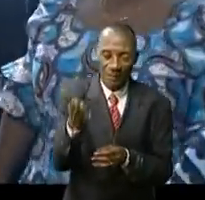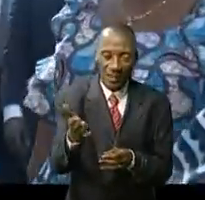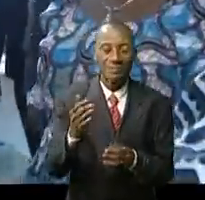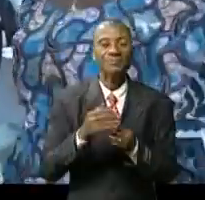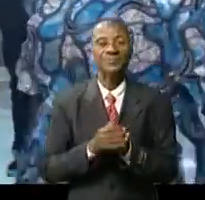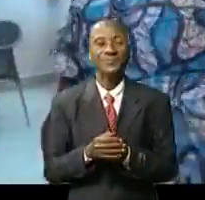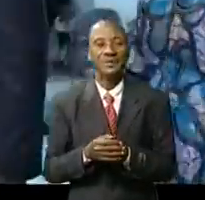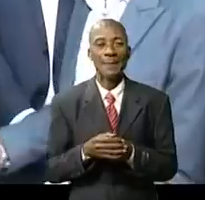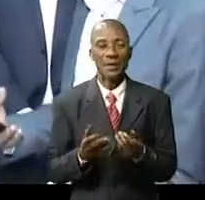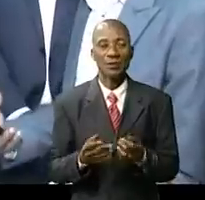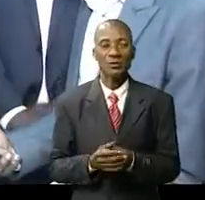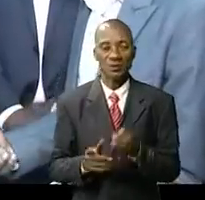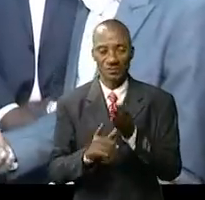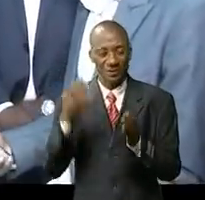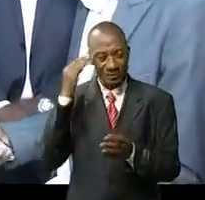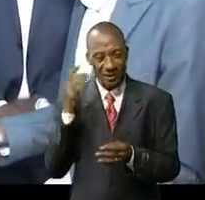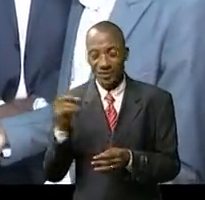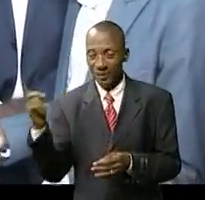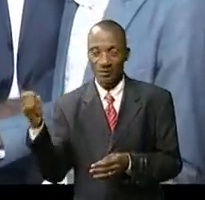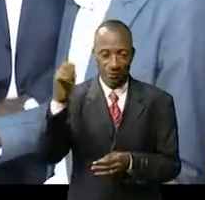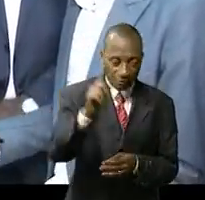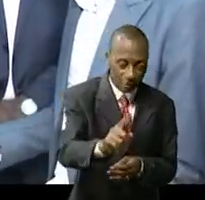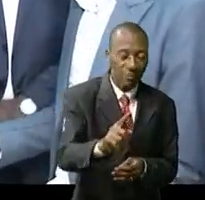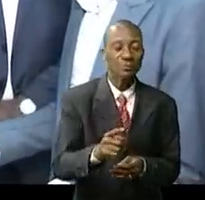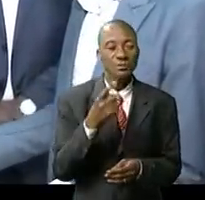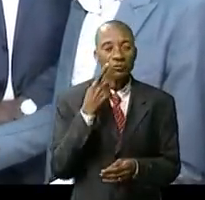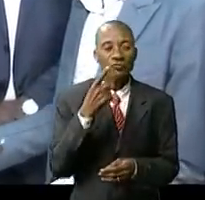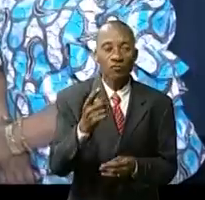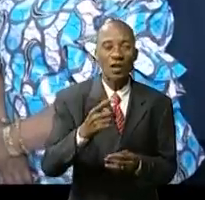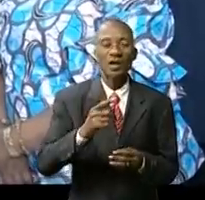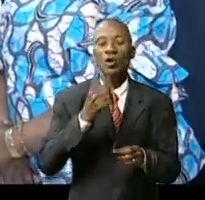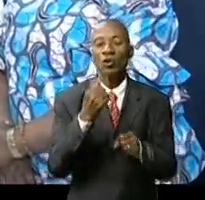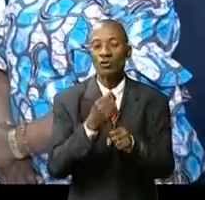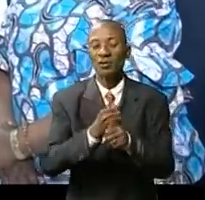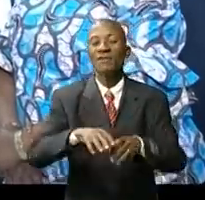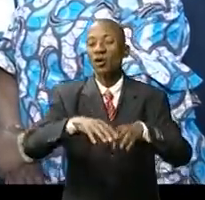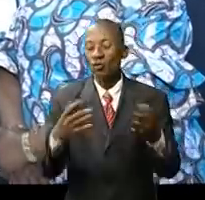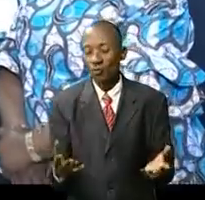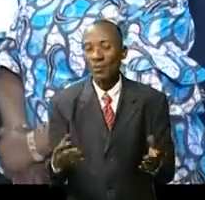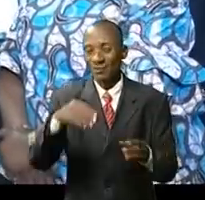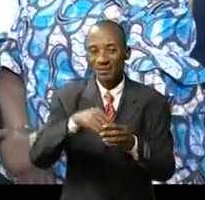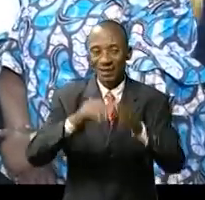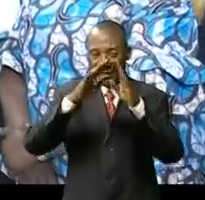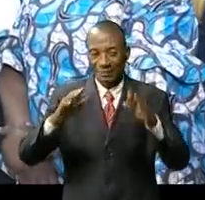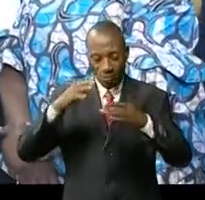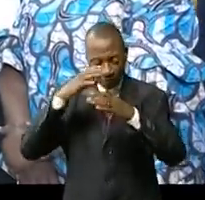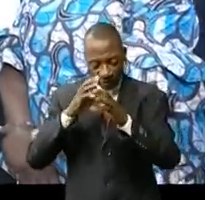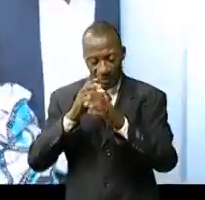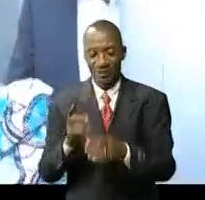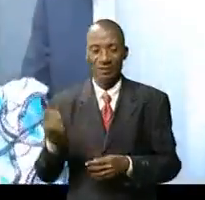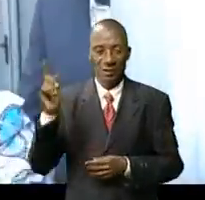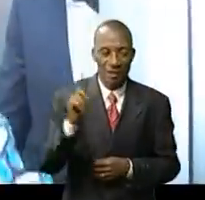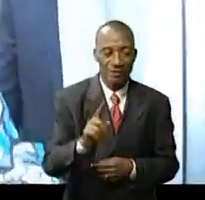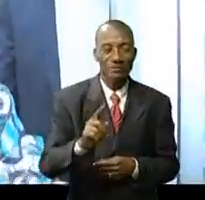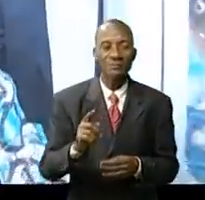Kilumba, s'est rendue sur les lieux pour voir de visu le fonctionnement de ce laboratoire. Sur place, elle a reçu des explications du président